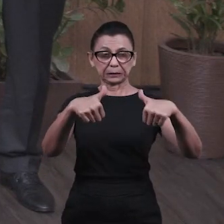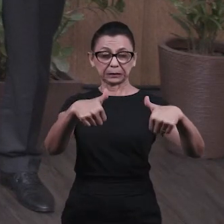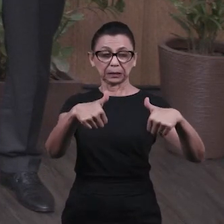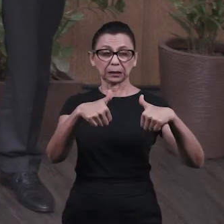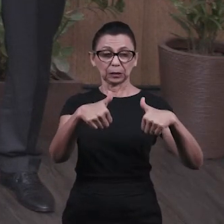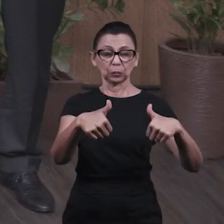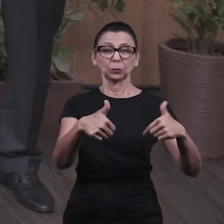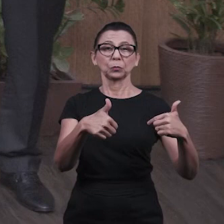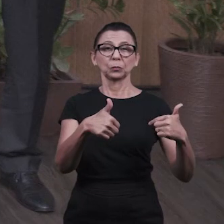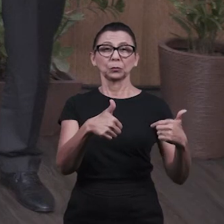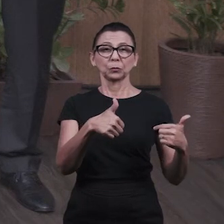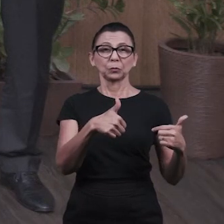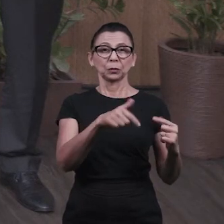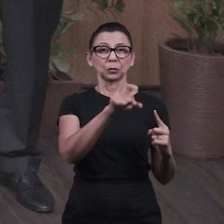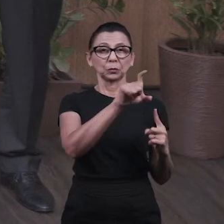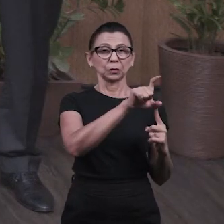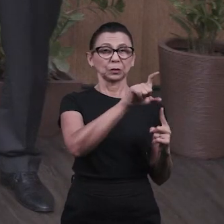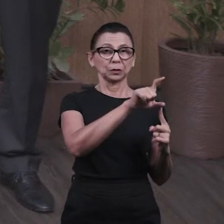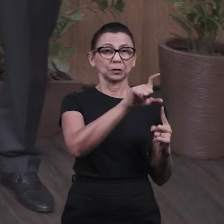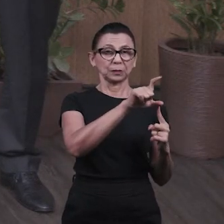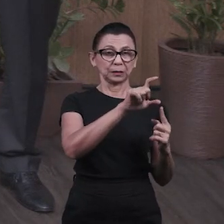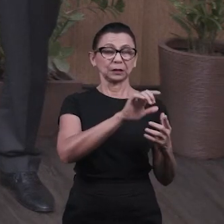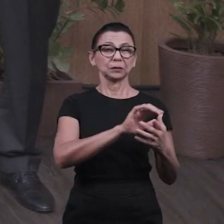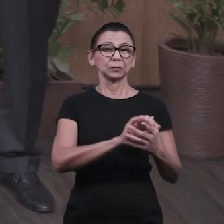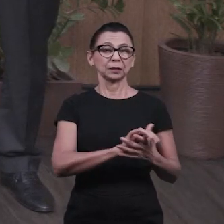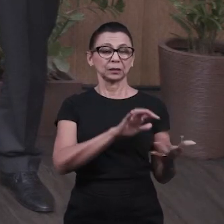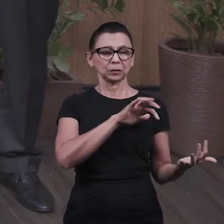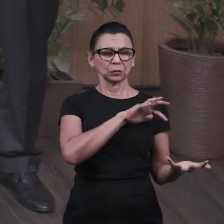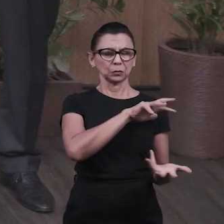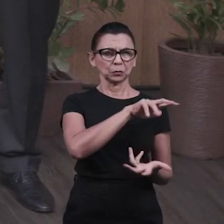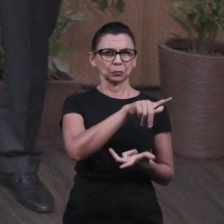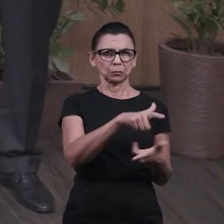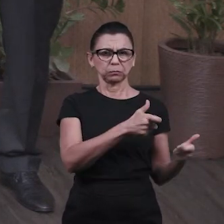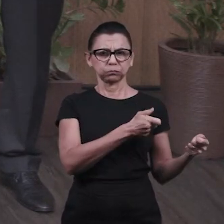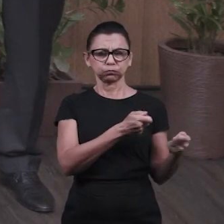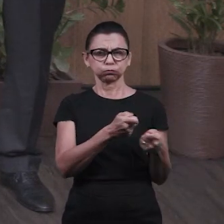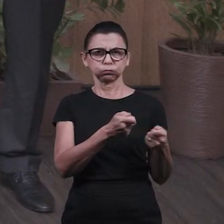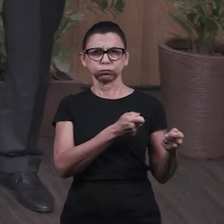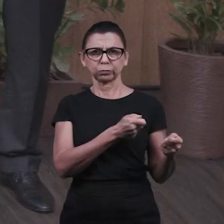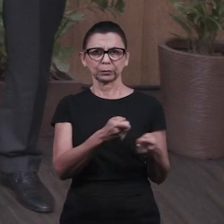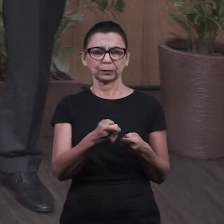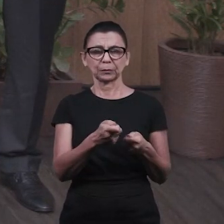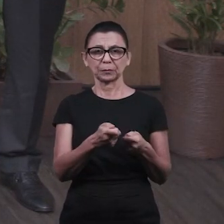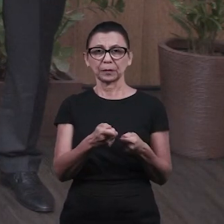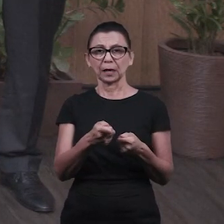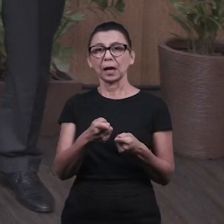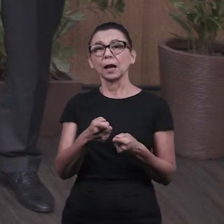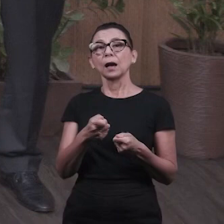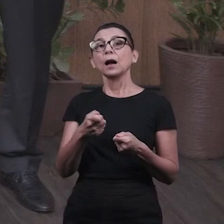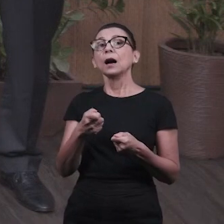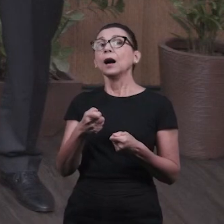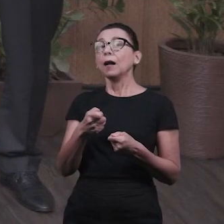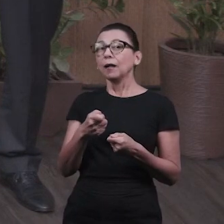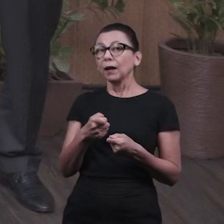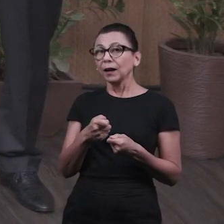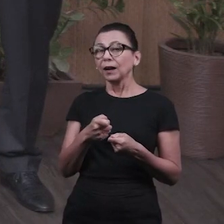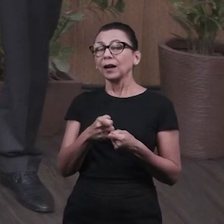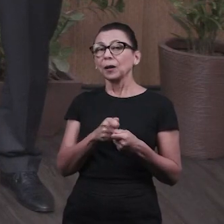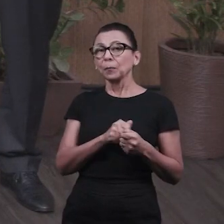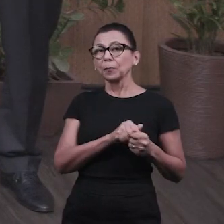monde et de l'Antichrist et contaminer l'œuvre du Saint-Esprit. Voyez ce qui est